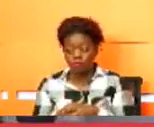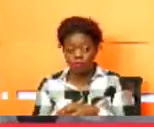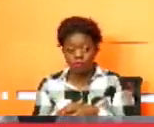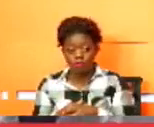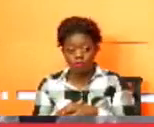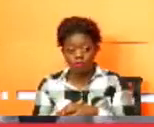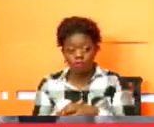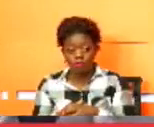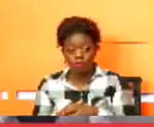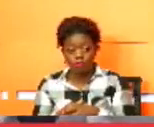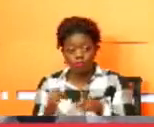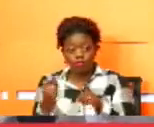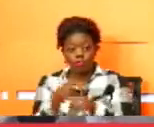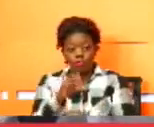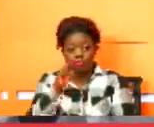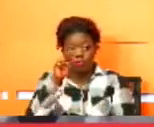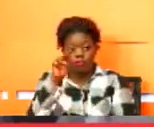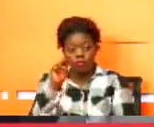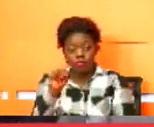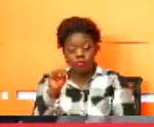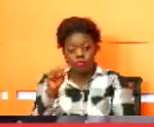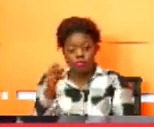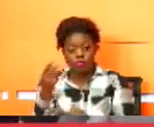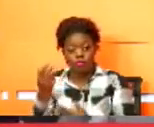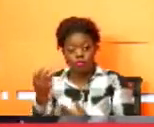bafuna kuva UNHCR batukira